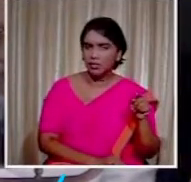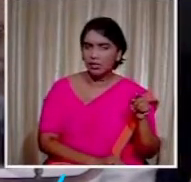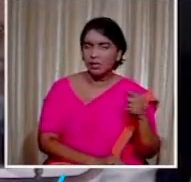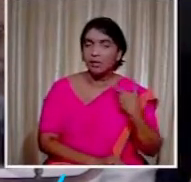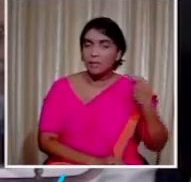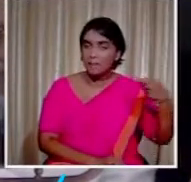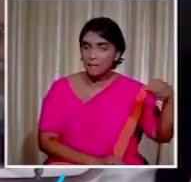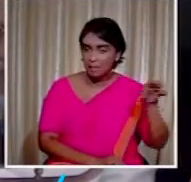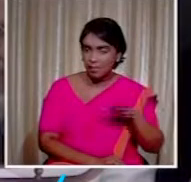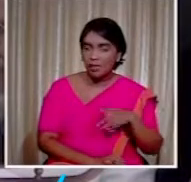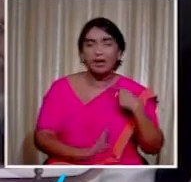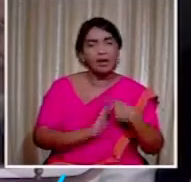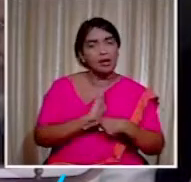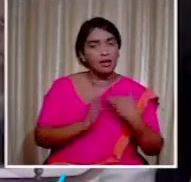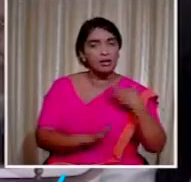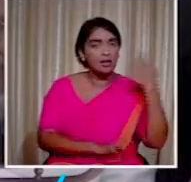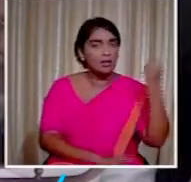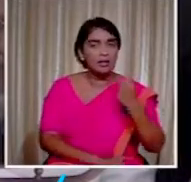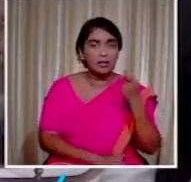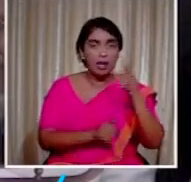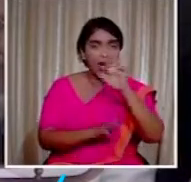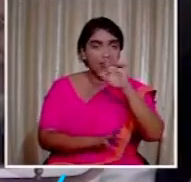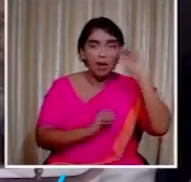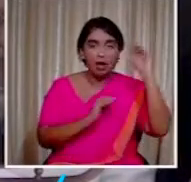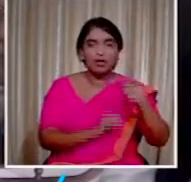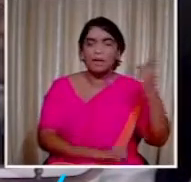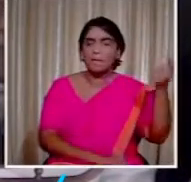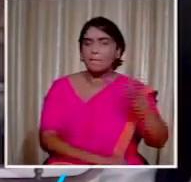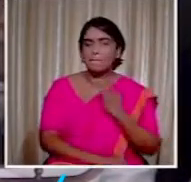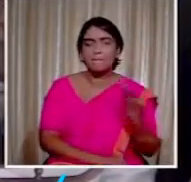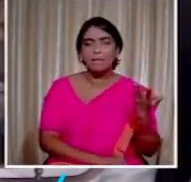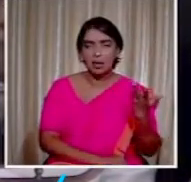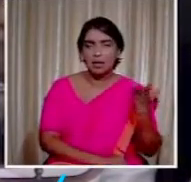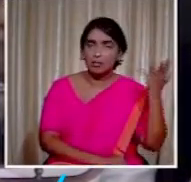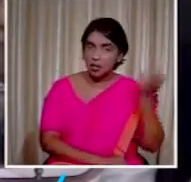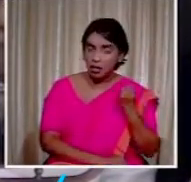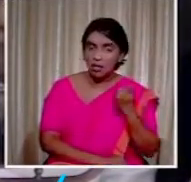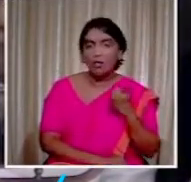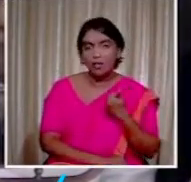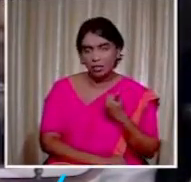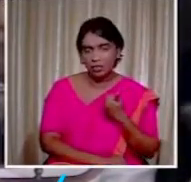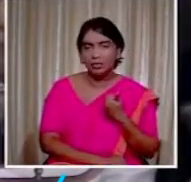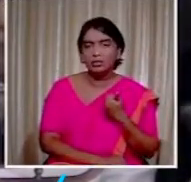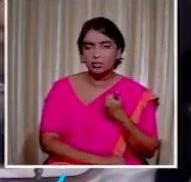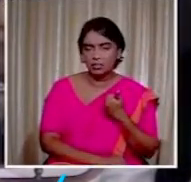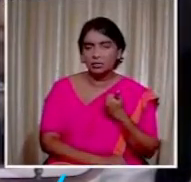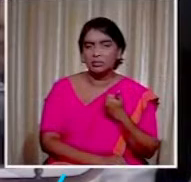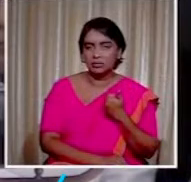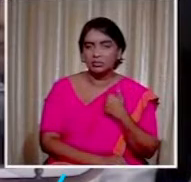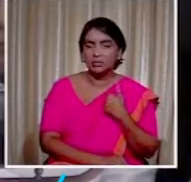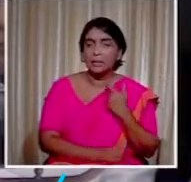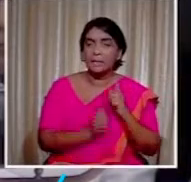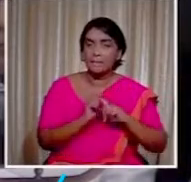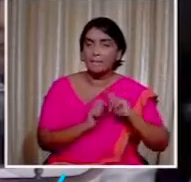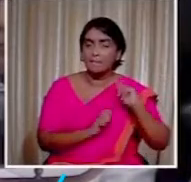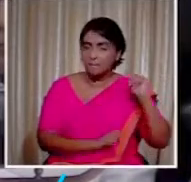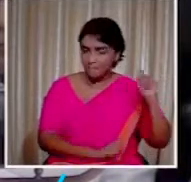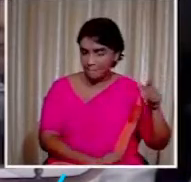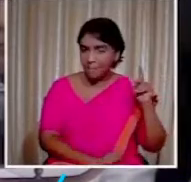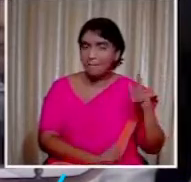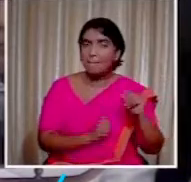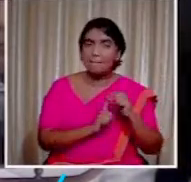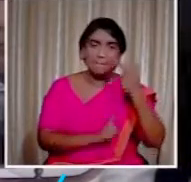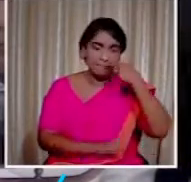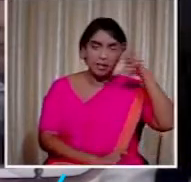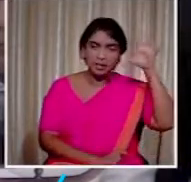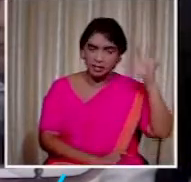ගන්නකොට ලංකාවට ගන්න බෑ ඒ මිලට. ඒ මිලට ගන්න පුළුවන් නම් හොඳයි. මම කිව්වා ප්‍රීමියම් එකක් ගෙවන්න, ප්‍රීමියයක් ගෙනල්ලා පෙට්‍රල් ගෙනත්